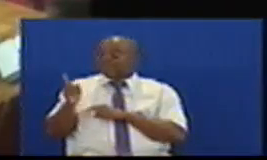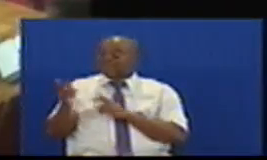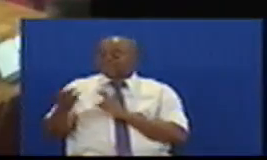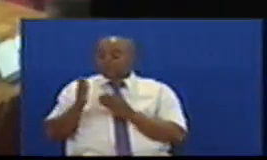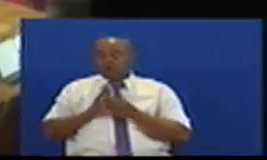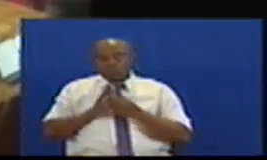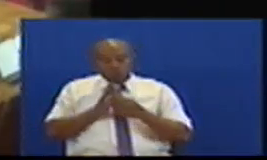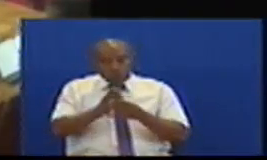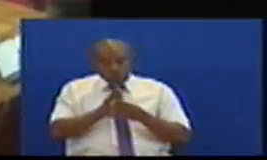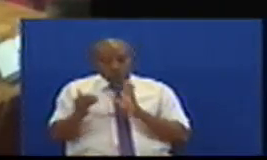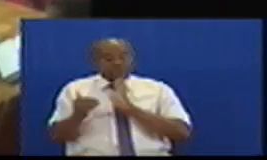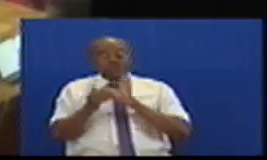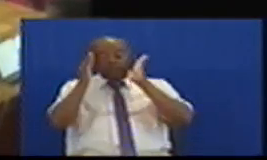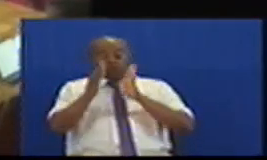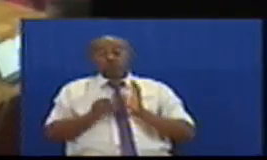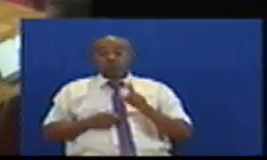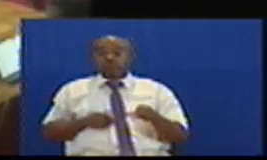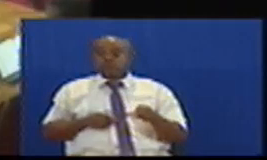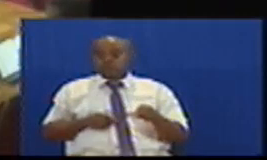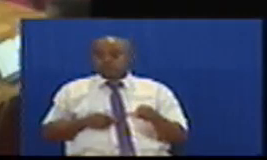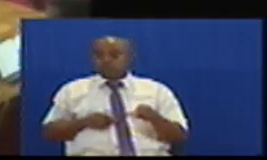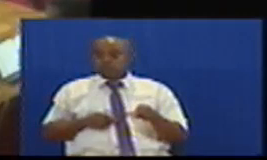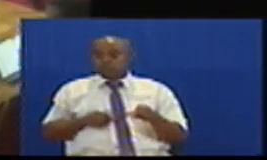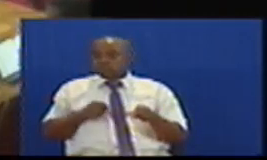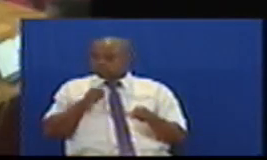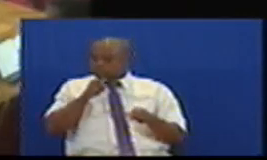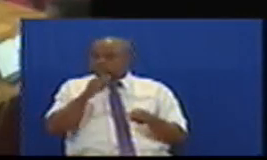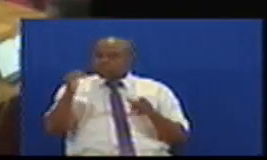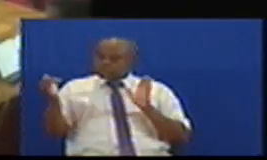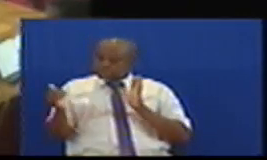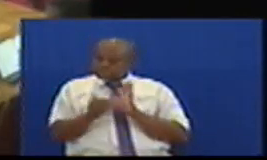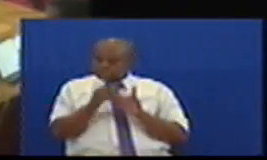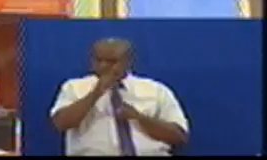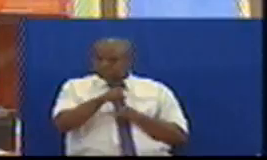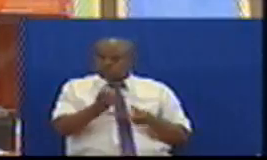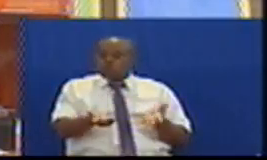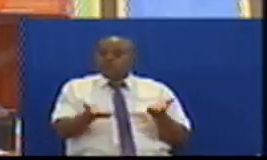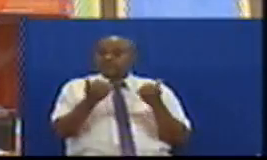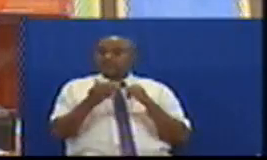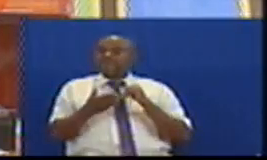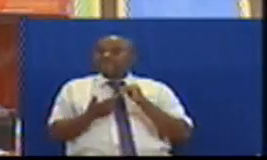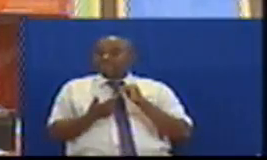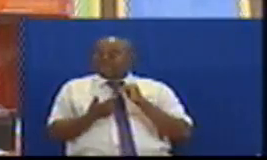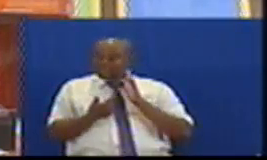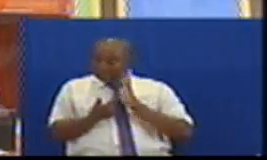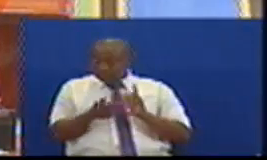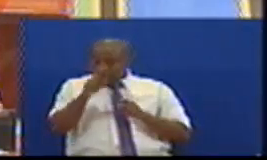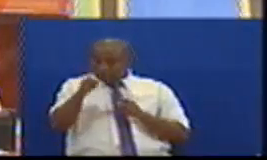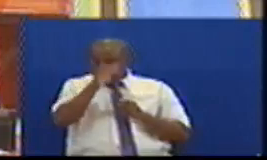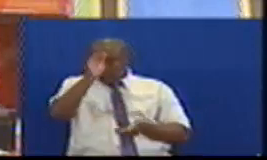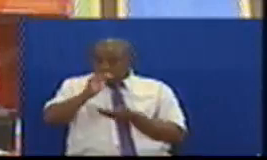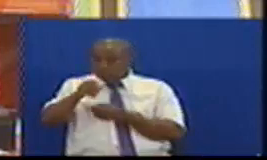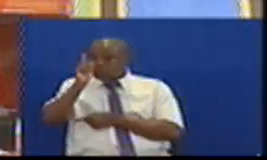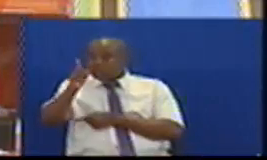sheria kuu zikazo kwenda kutungwa. Sheria wezeshi maana yake ni kwamba hata kasoro ambazo leo tunazihisi kwamba zimo kwenye sera